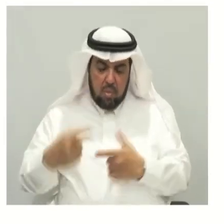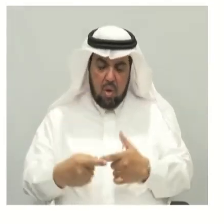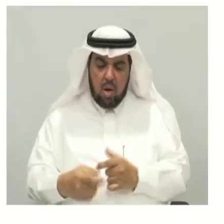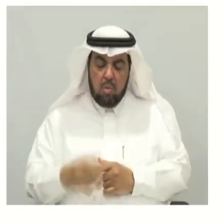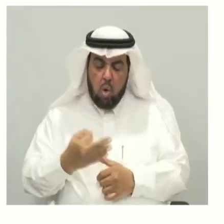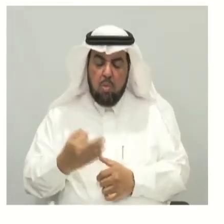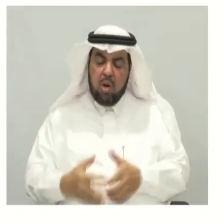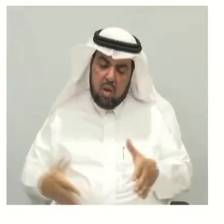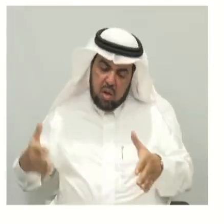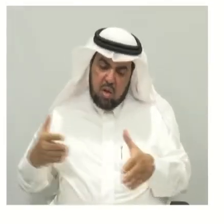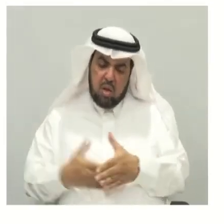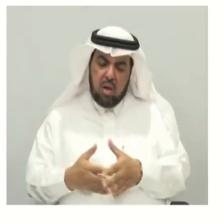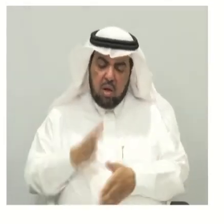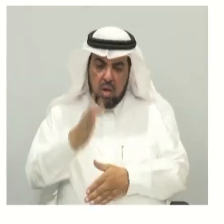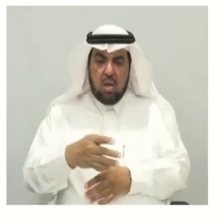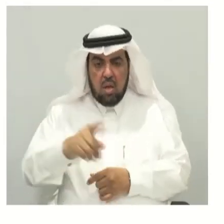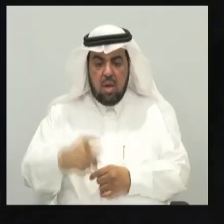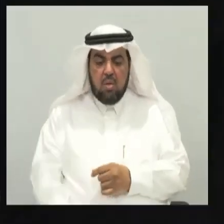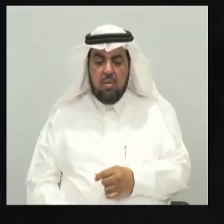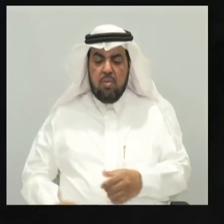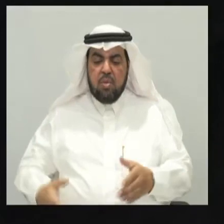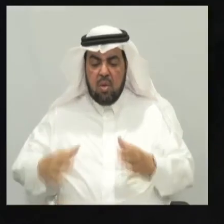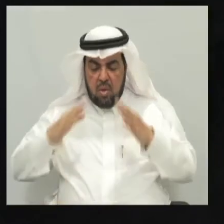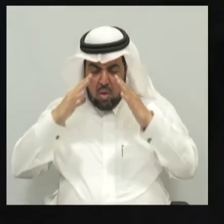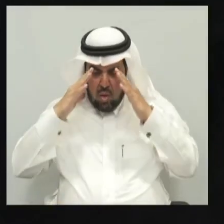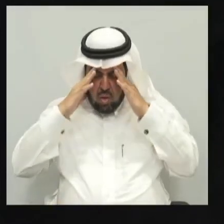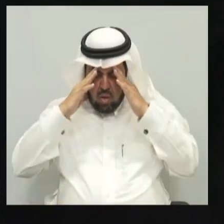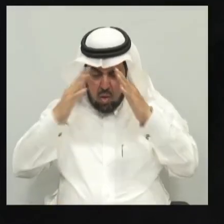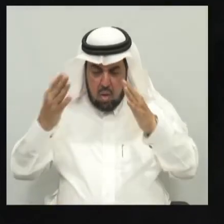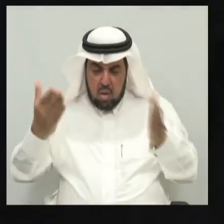لكن المهم أن تتقدم بالاتجاه السليم. أشكر لكم أعزائي